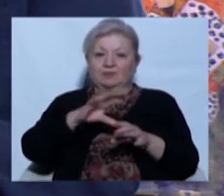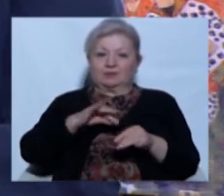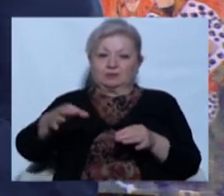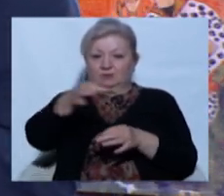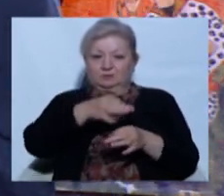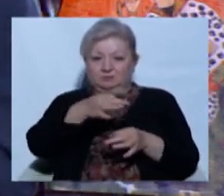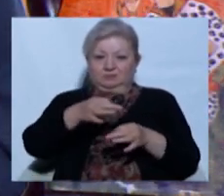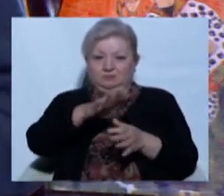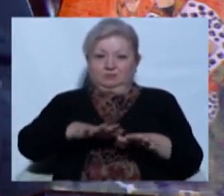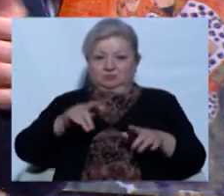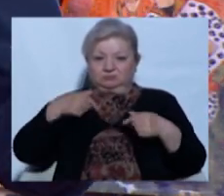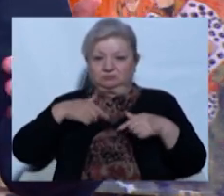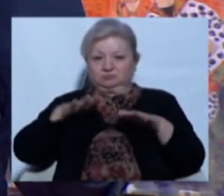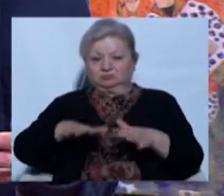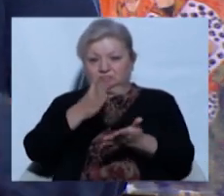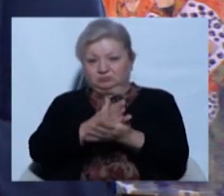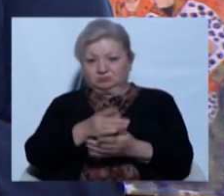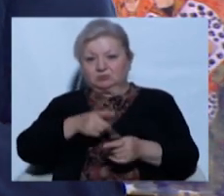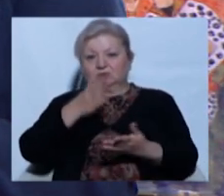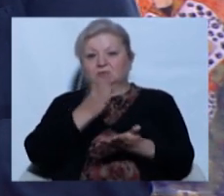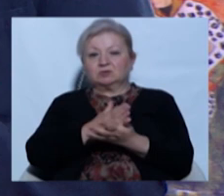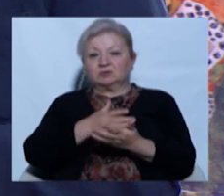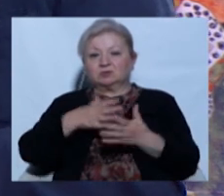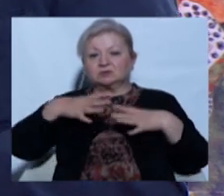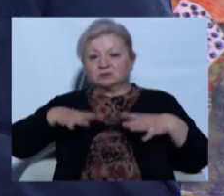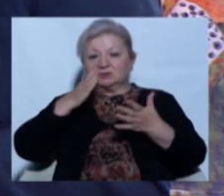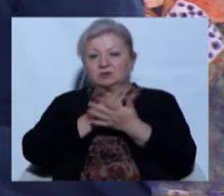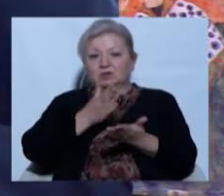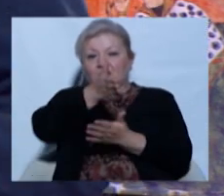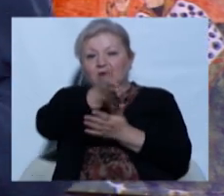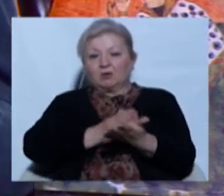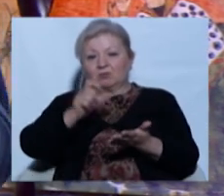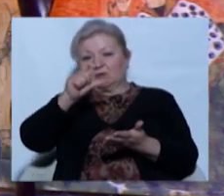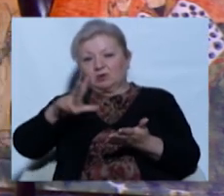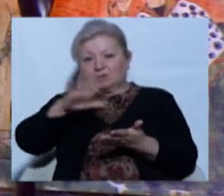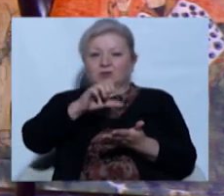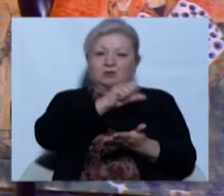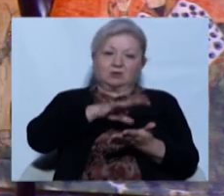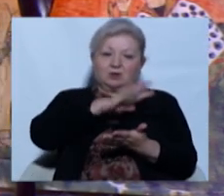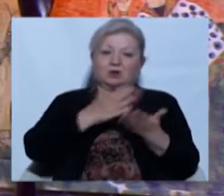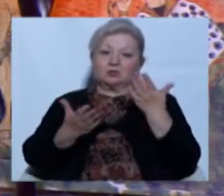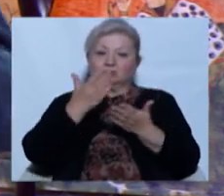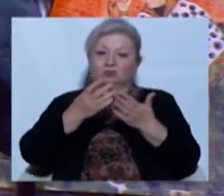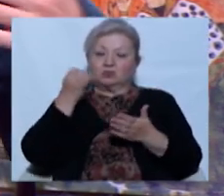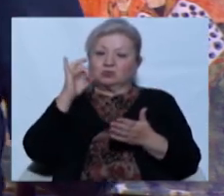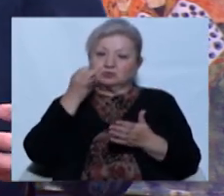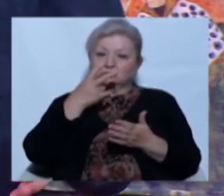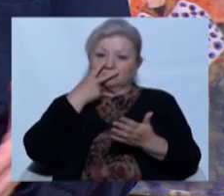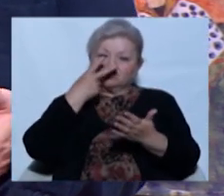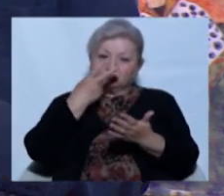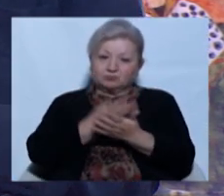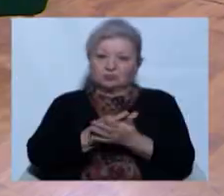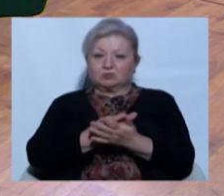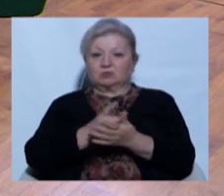რომელშიც ვიმყოფებით ჩვენ, ეს არის გამყოფი ევროპისა და აზიის. და ჩვენ თუ ისტორიას გადავავლებთ თვალს და